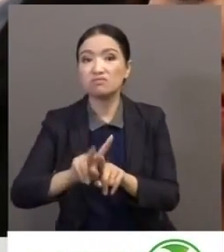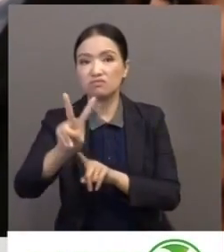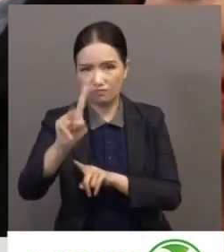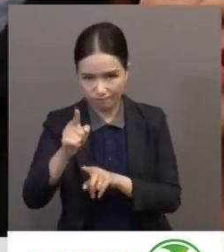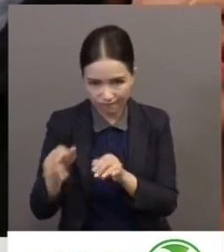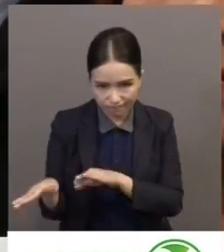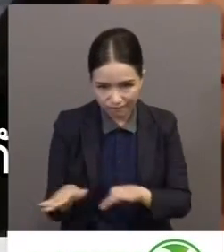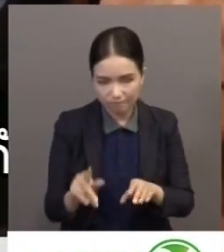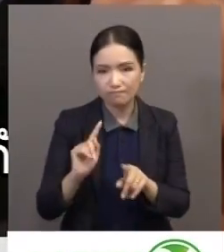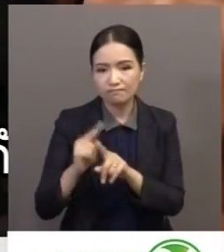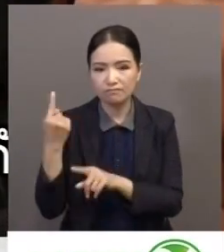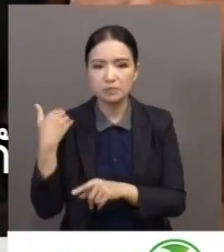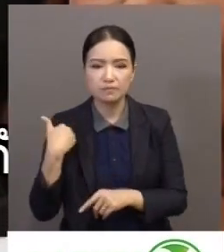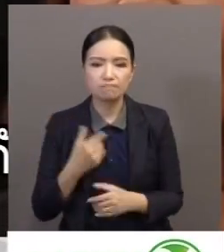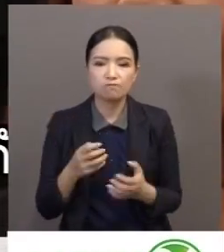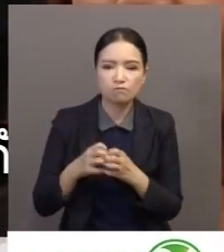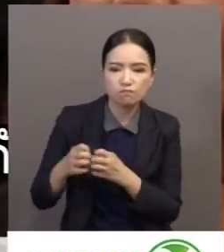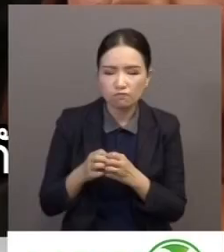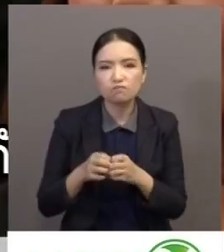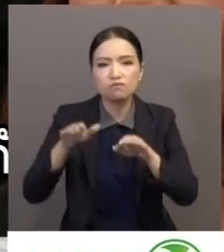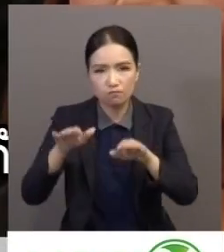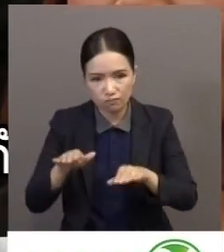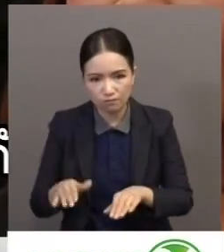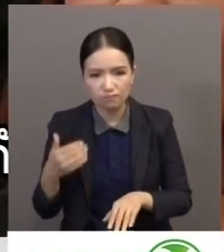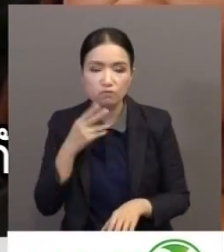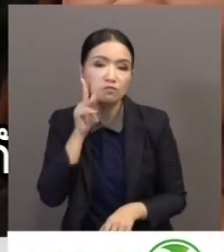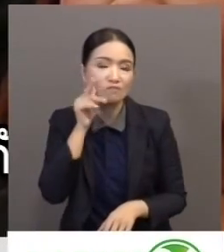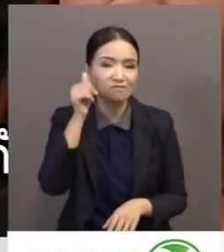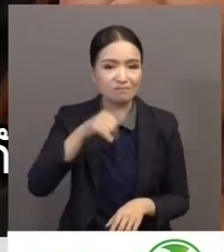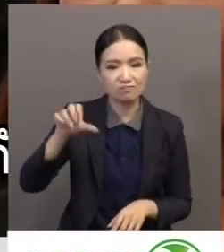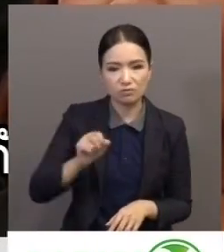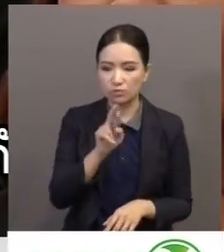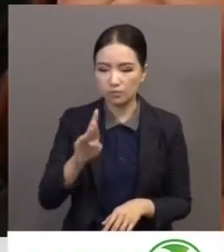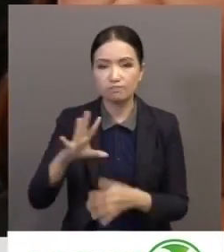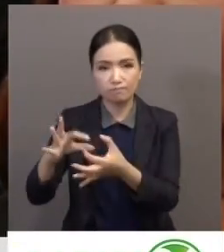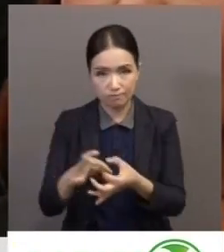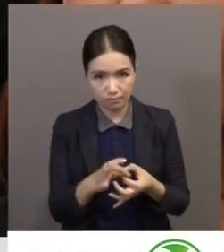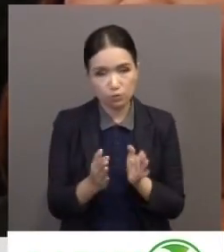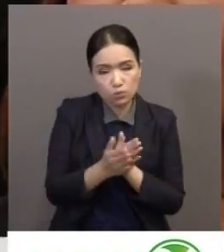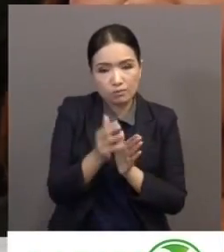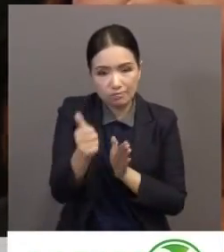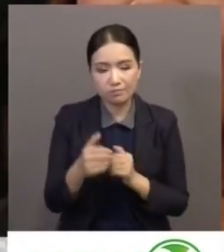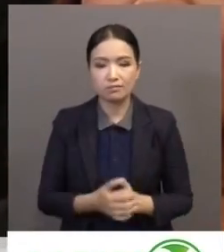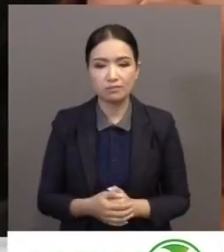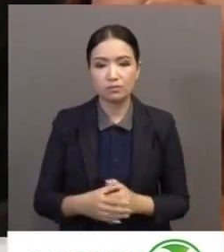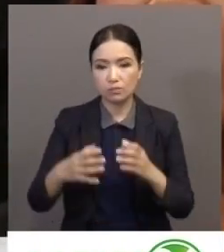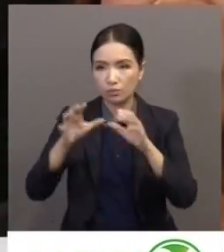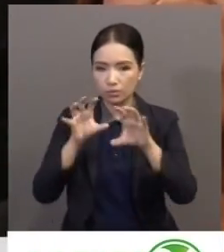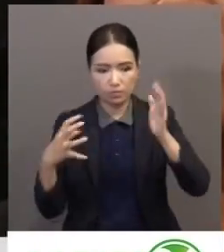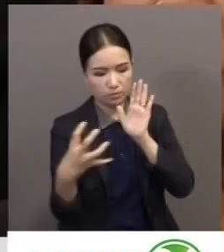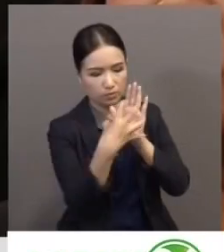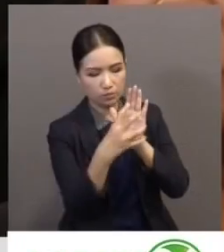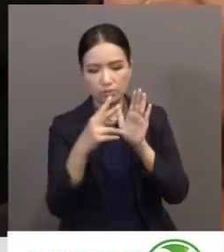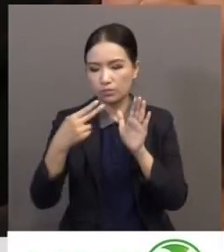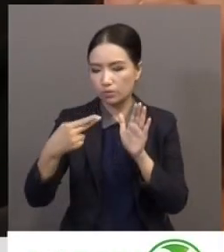ลด์คือต้องทำใหม่ตั้งแต่ต้นนะครับแต่ว่าความยุ่งยากอาจจะน้อยลงและข้อดีคือเราใช้ระบบร่วมกันได้เช่นตัวหม้อแปลงหรืออะไรที่